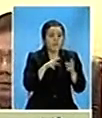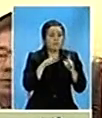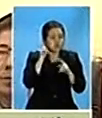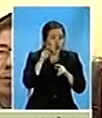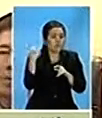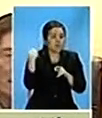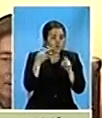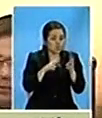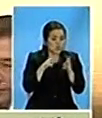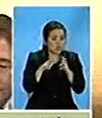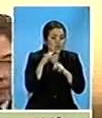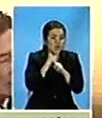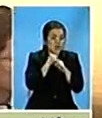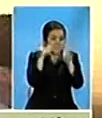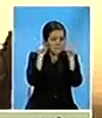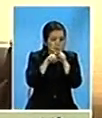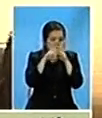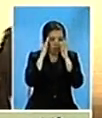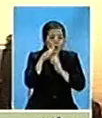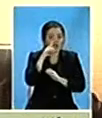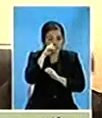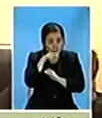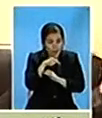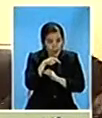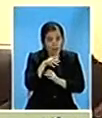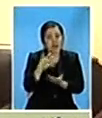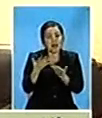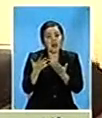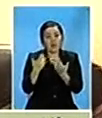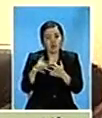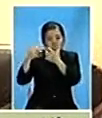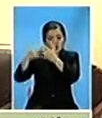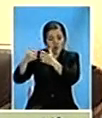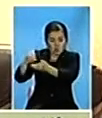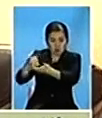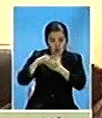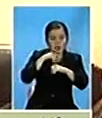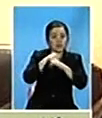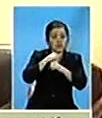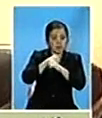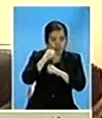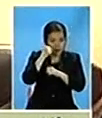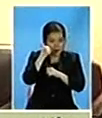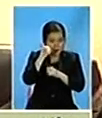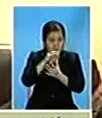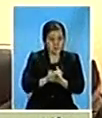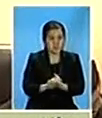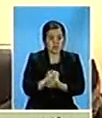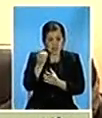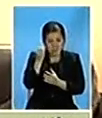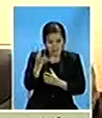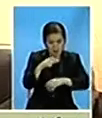กรรมวิธีไทยนะครับเพียงแต่เราใช้เครื่องไม้เครื่องมือเท่าที่เรากำหนดใ แต่ถ้าจะใช้เครื่องไม้เครื่องมือที่มากกว่าที่กำหน